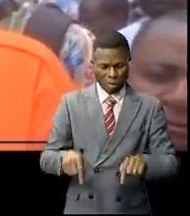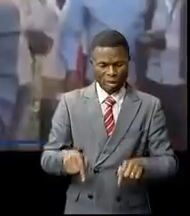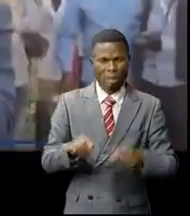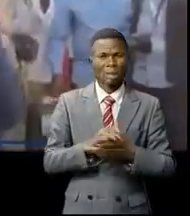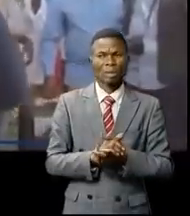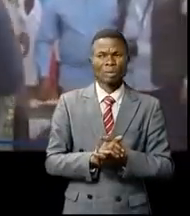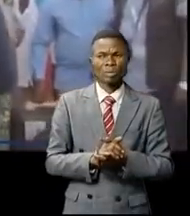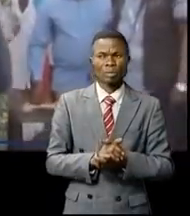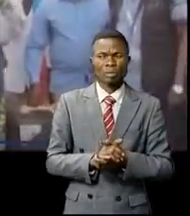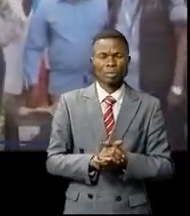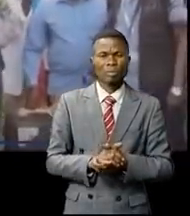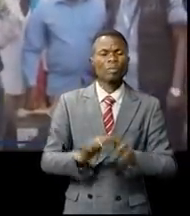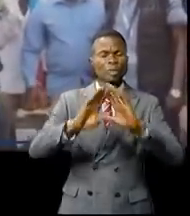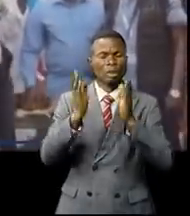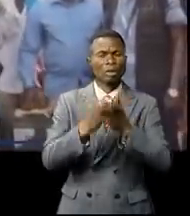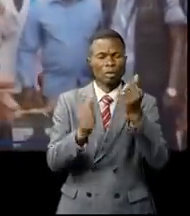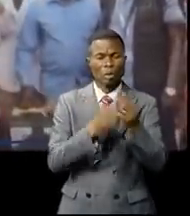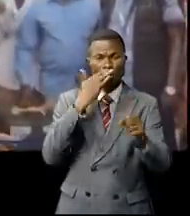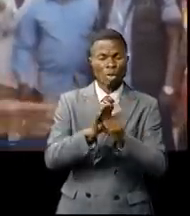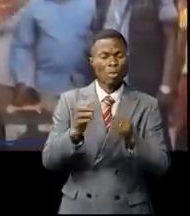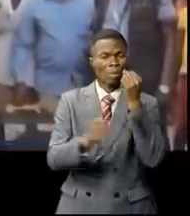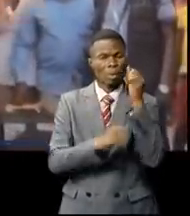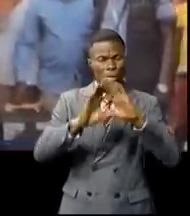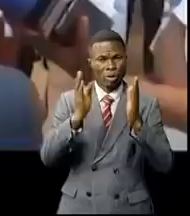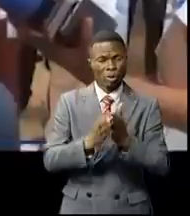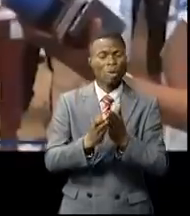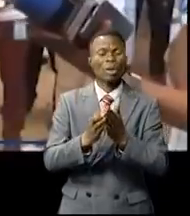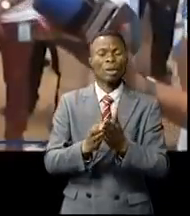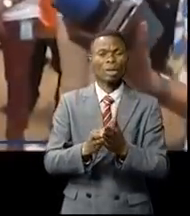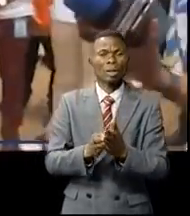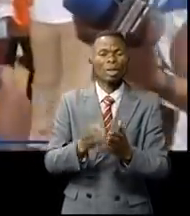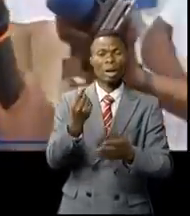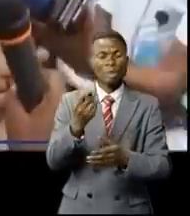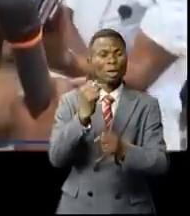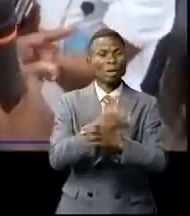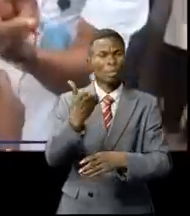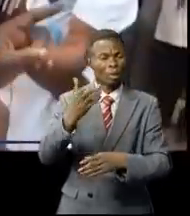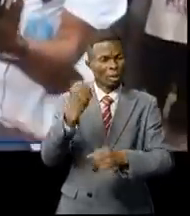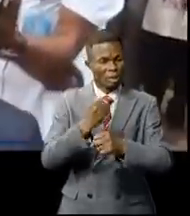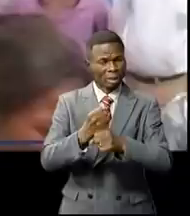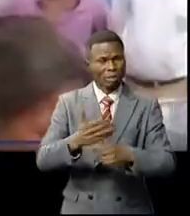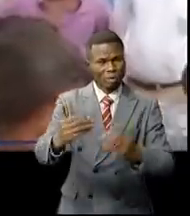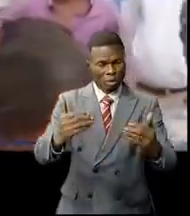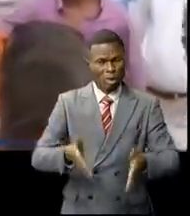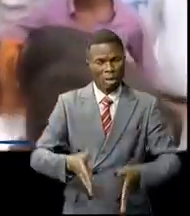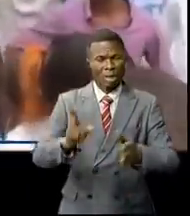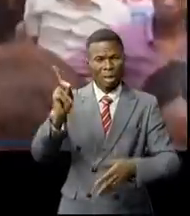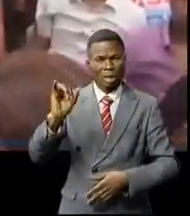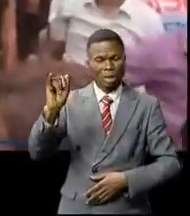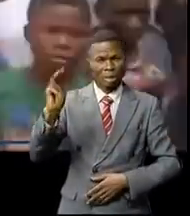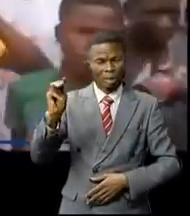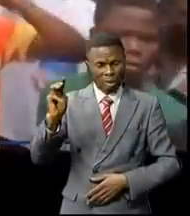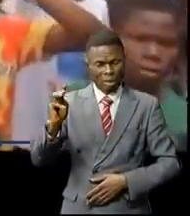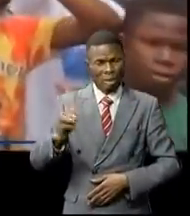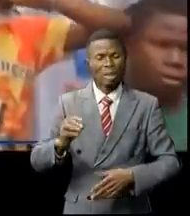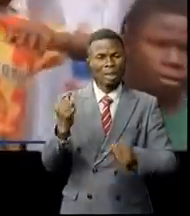a failli 10 mme balent rassure la population de la disponibilité de fonds pour tous ces travaux la route kindu kibombo cette